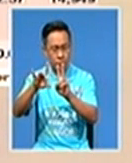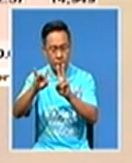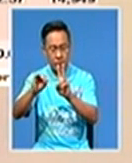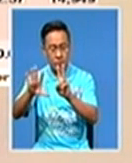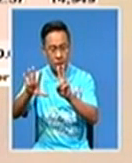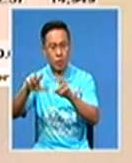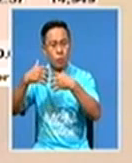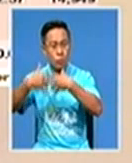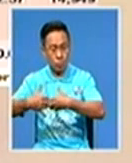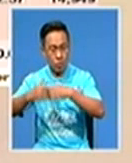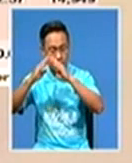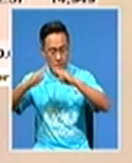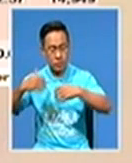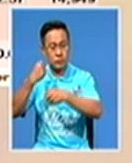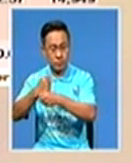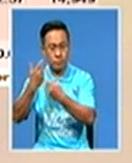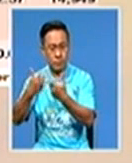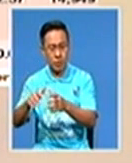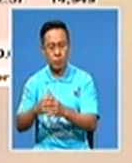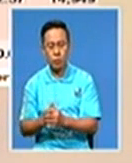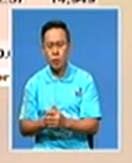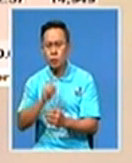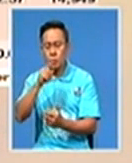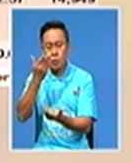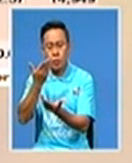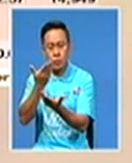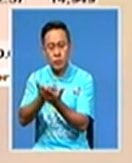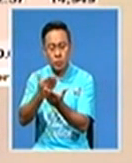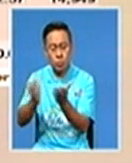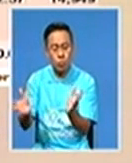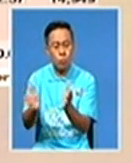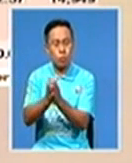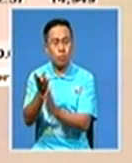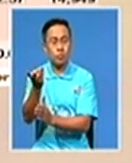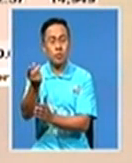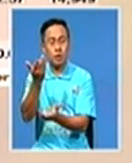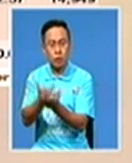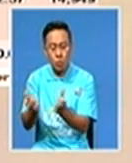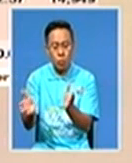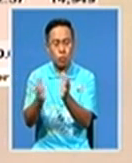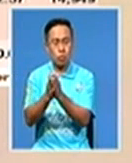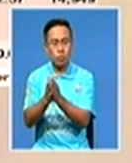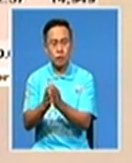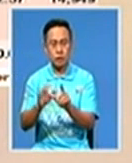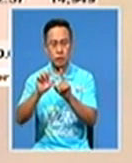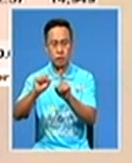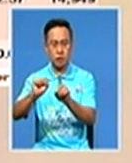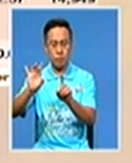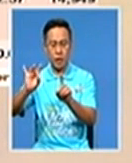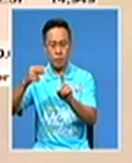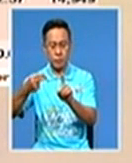ที่แจ้งเริ่มประกอบการเนี่ยมีเงินเข้าในระบบเท่าไหร่นะมีเข้าเงินเข้าในระบบ